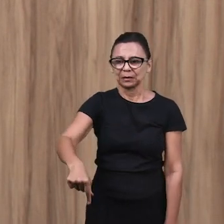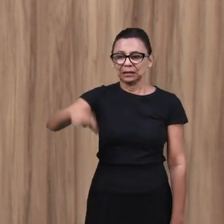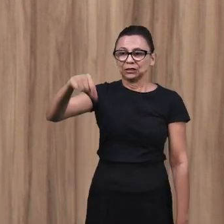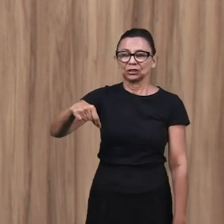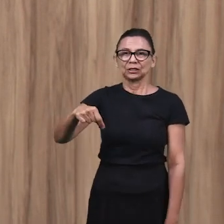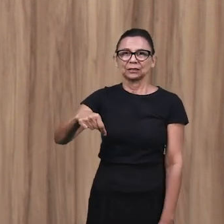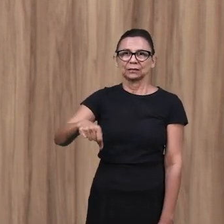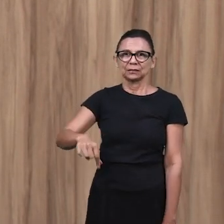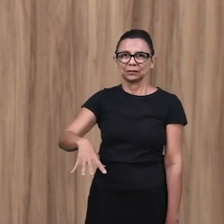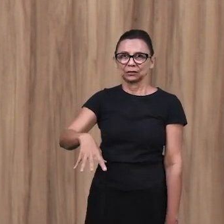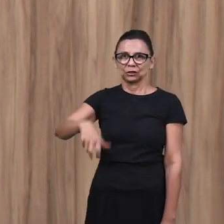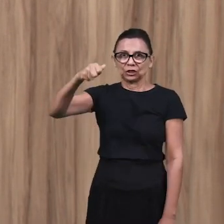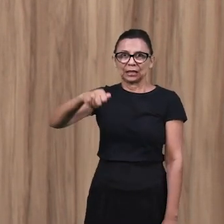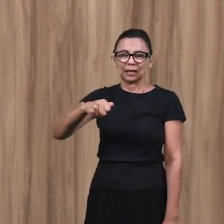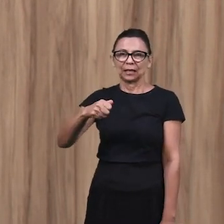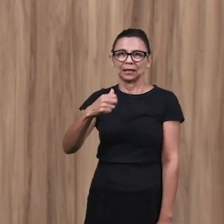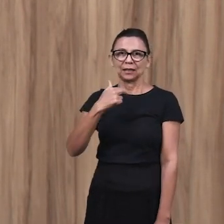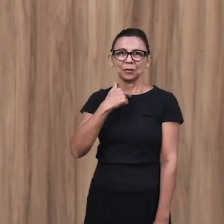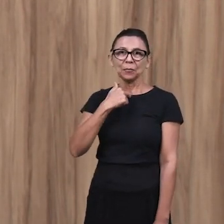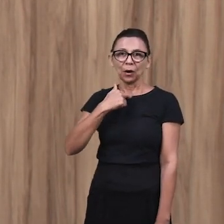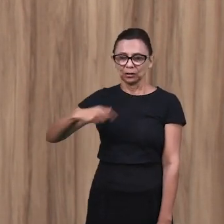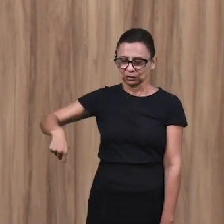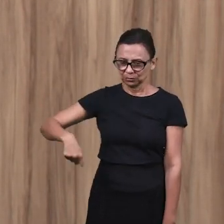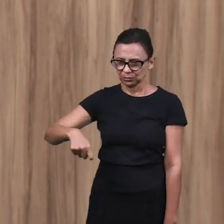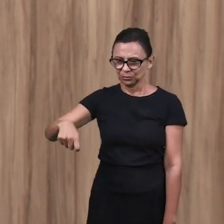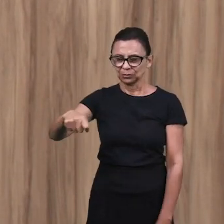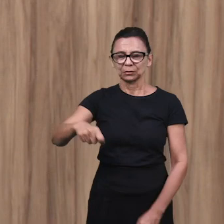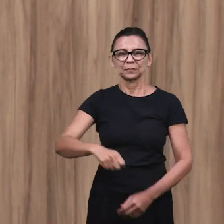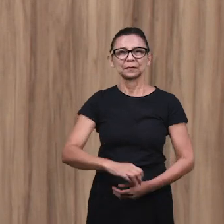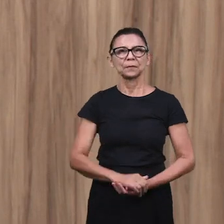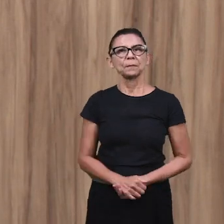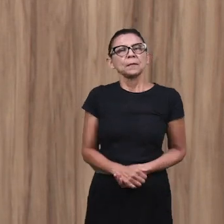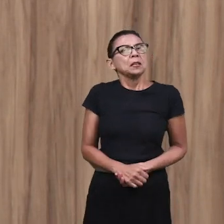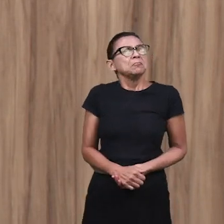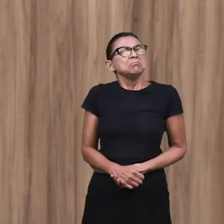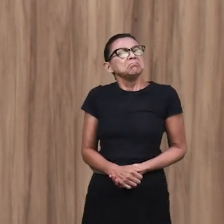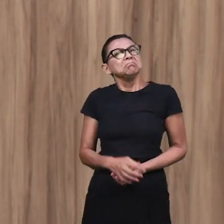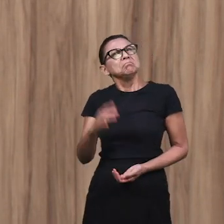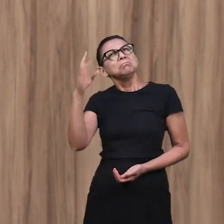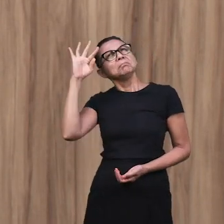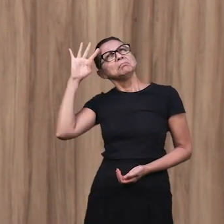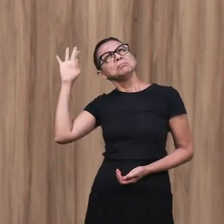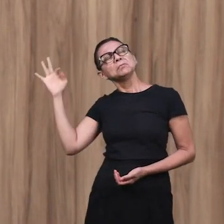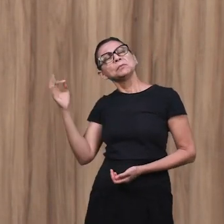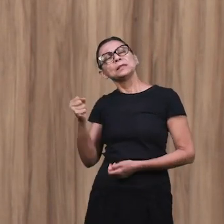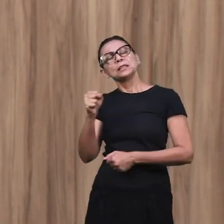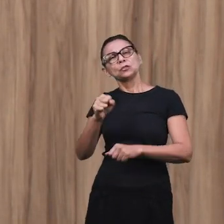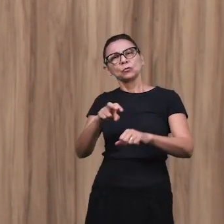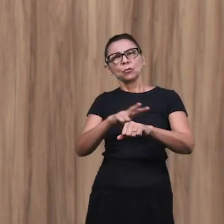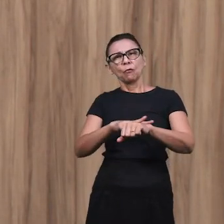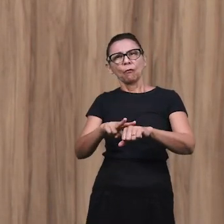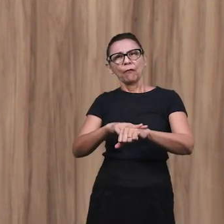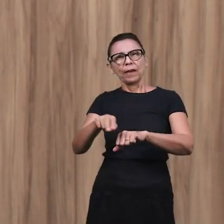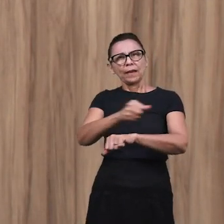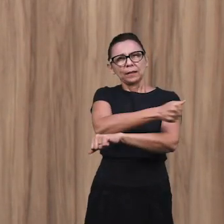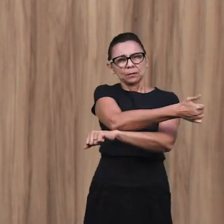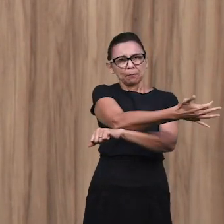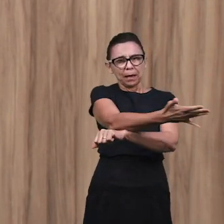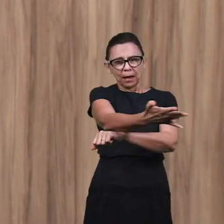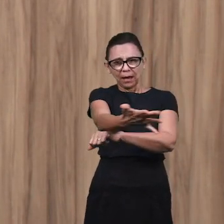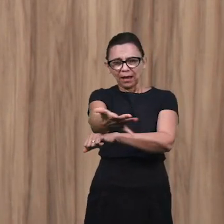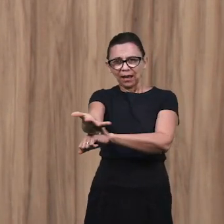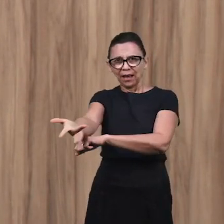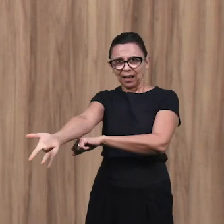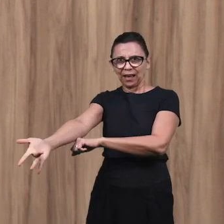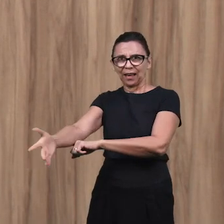le bâton du sable. Combien de jeux nous pouvons faire? Et si nous allons vers le champ? qu'est-ce que nous